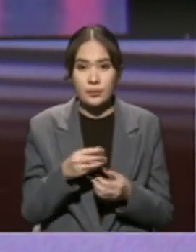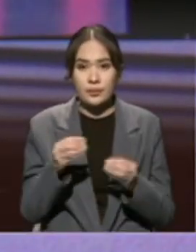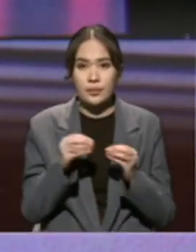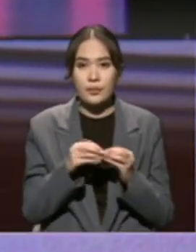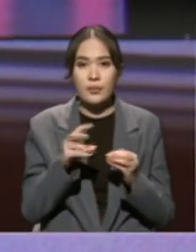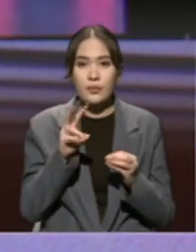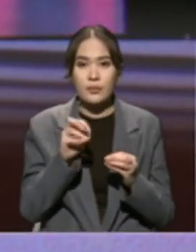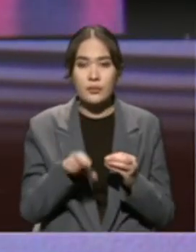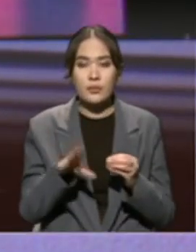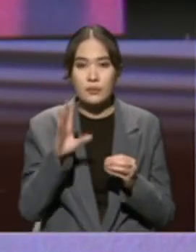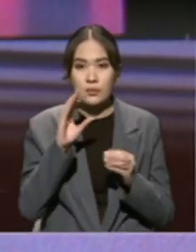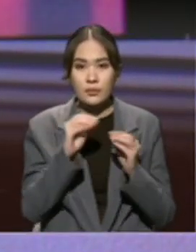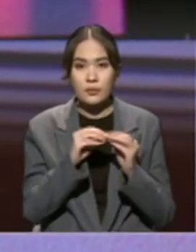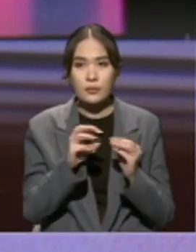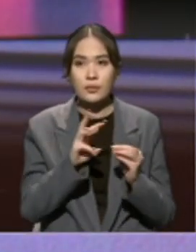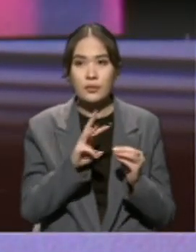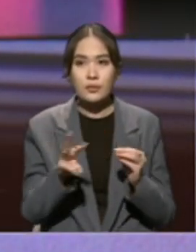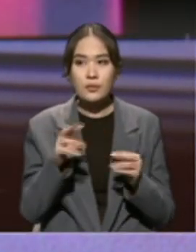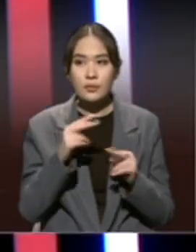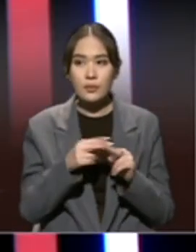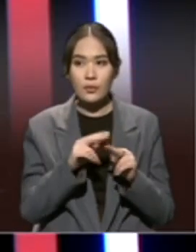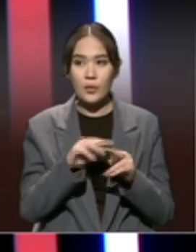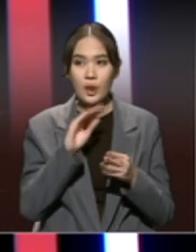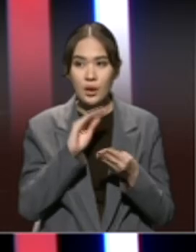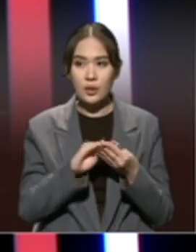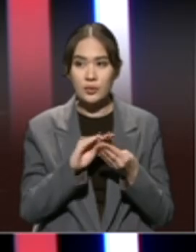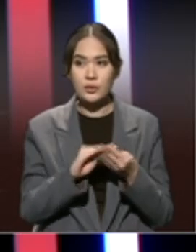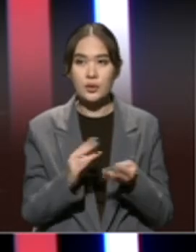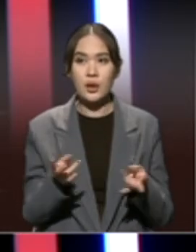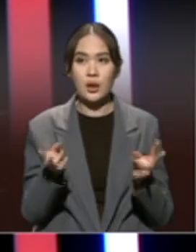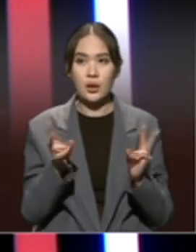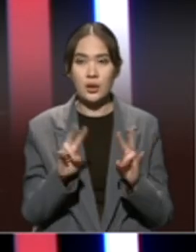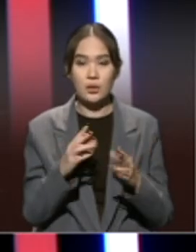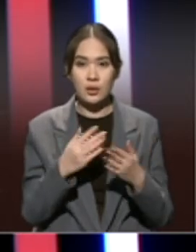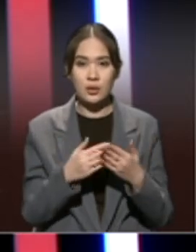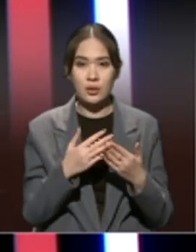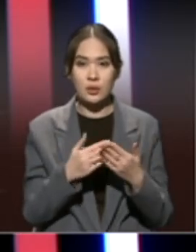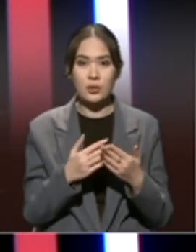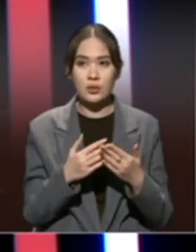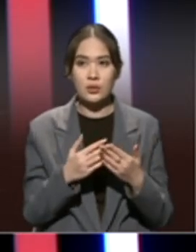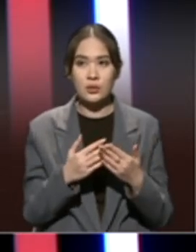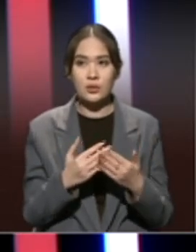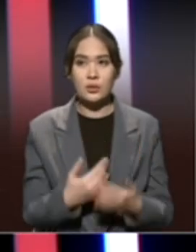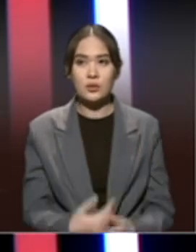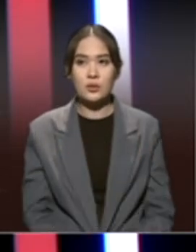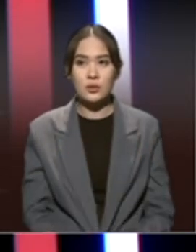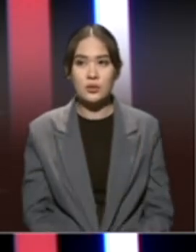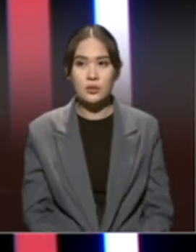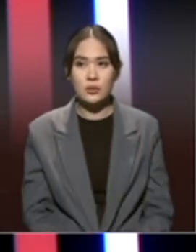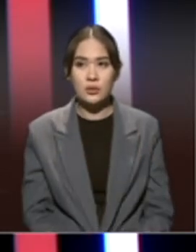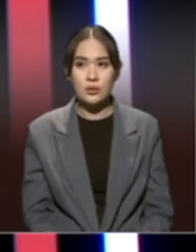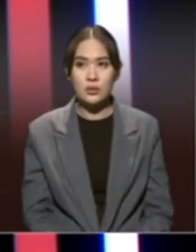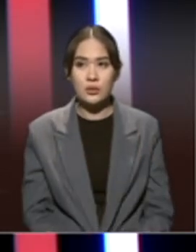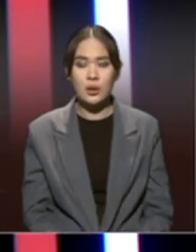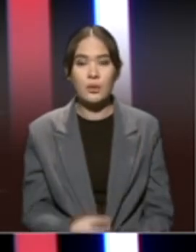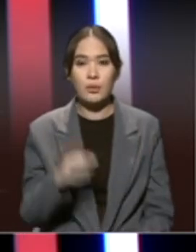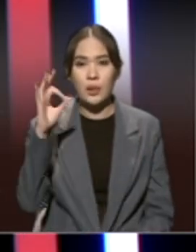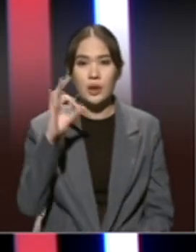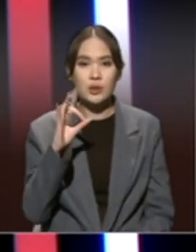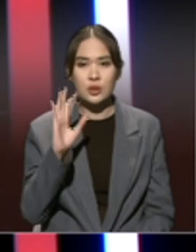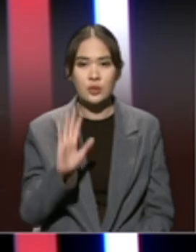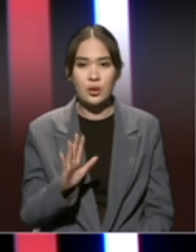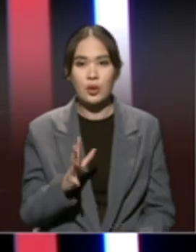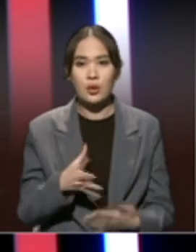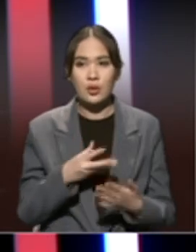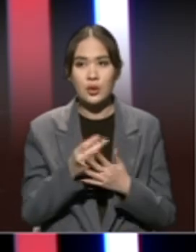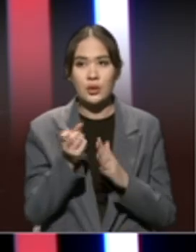ол 10 миллион теңгенің мұртын балта шаппайды, соғалып тұра береді. Сіз не қыласыз жаңағы? Тек процентін төлеп отырасыз 12